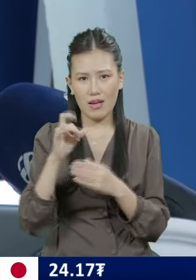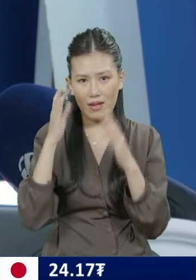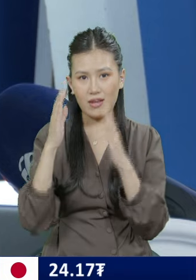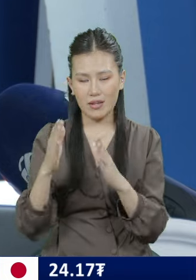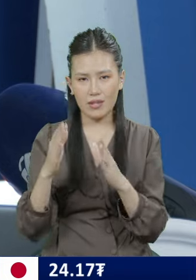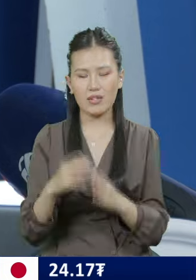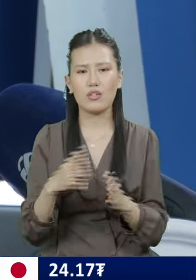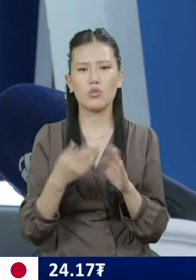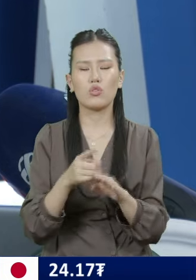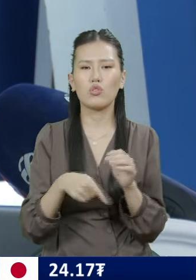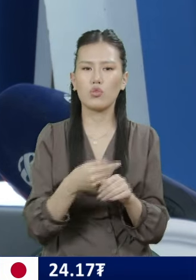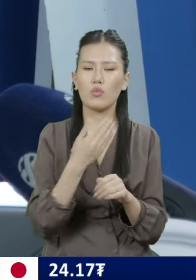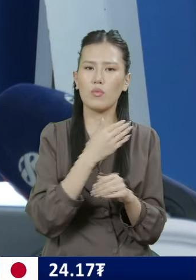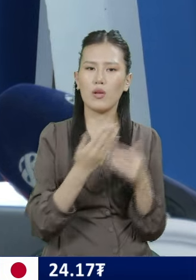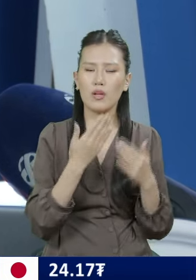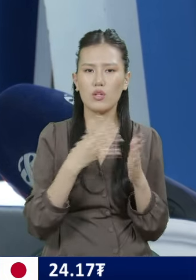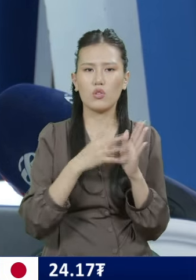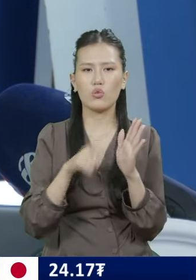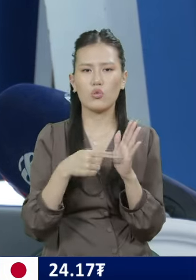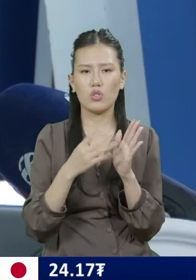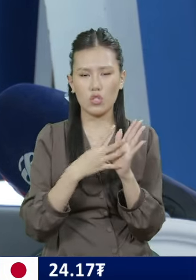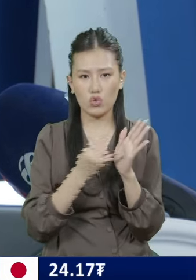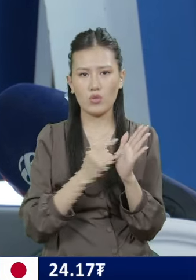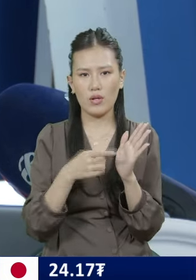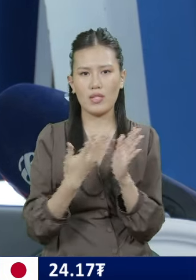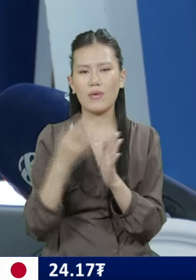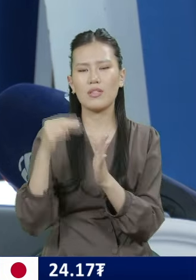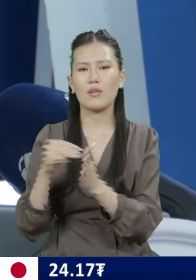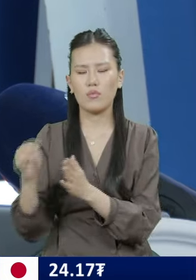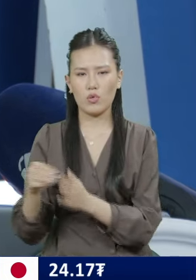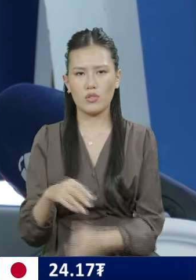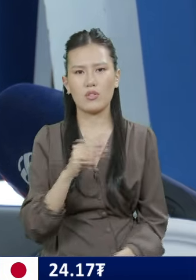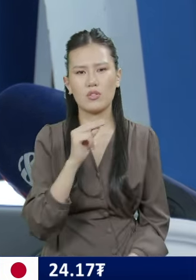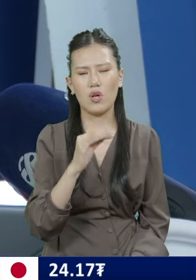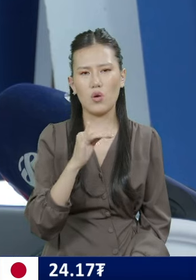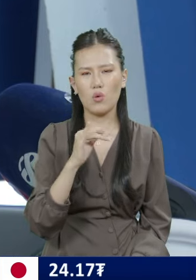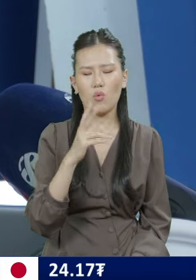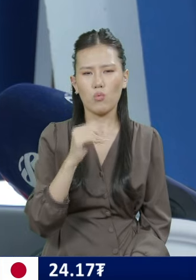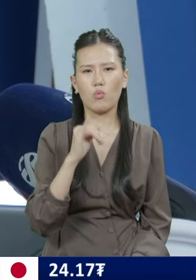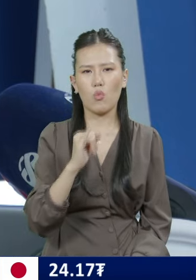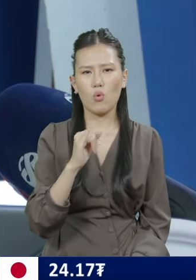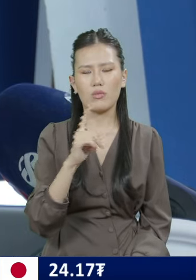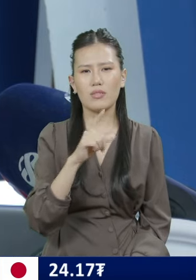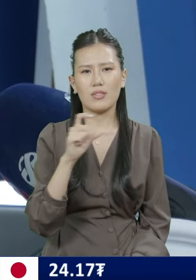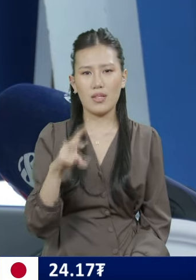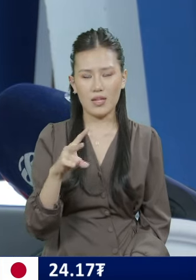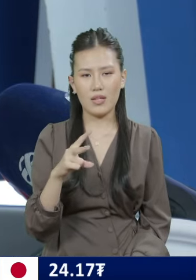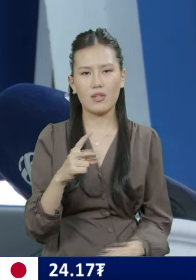бол 96.5 тэрбум төгрөгөөр, чанаргүй зээл нь бол 2 их найд төгрөг болж өмнөх оны мөн үеэс